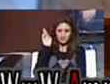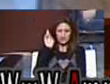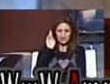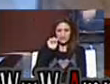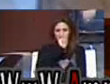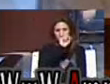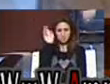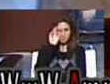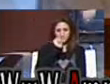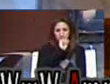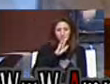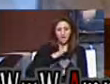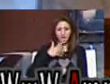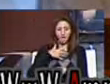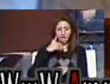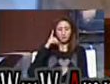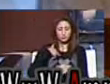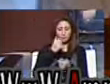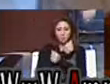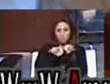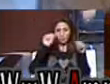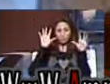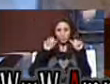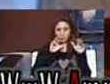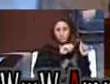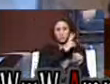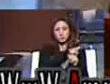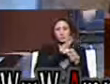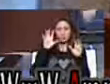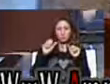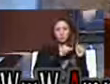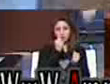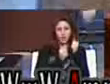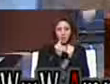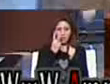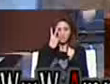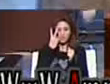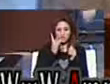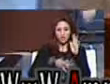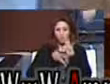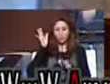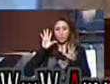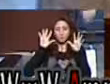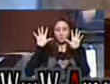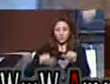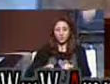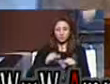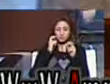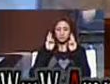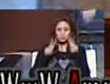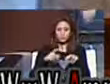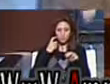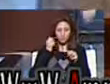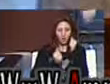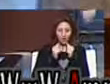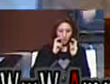وأحد إحدى الوحدات العسكرية تحت الإنشاء. وفرت إحدى السيارتين وبها مجموعة من العناصر الملسمة. بتفتيش